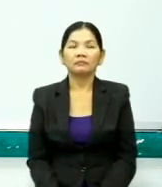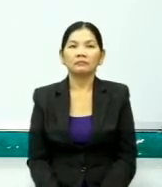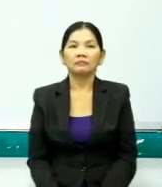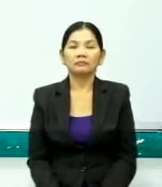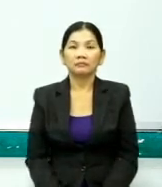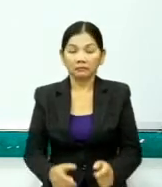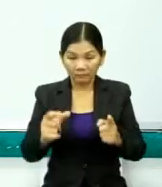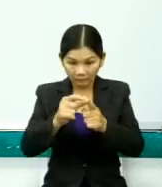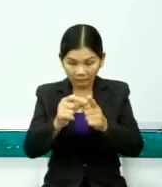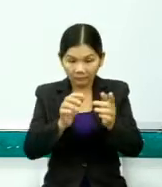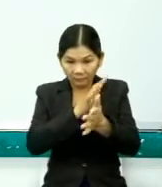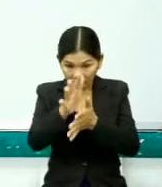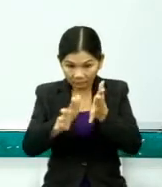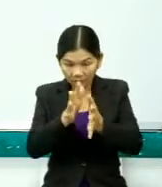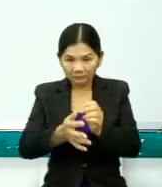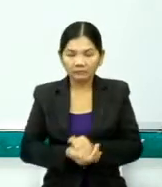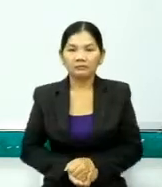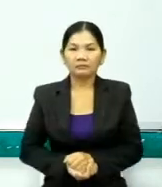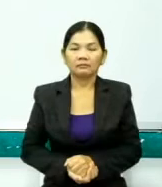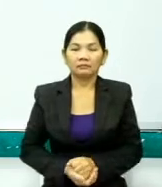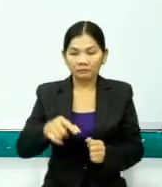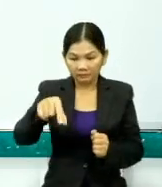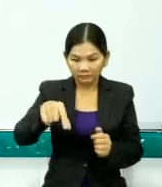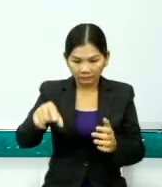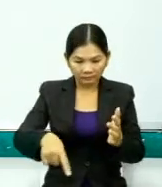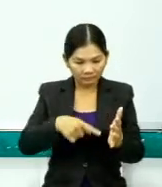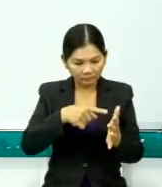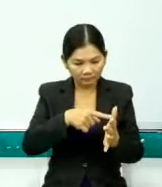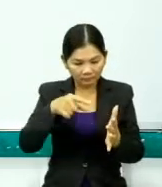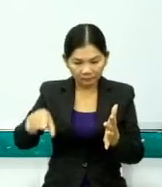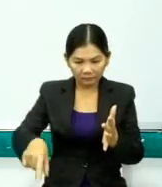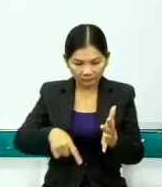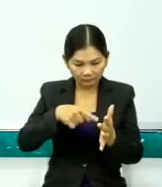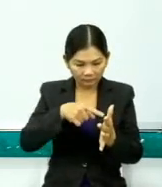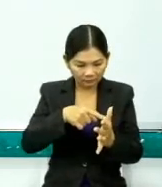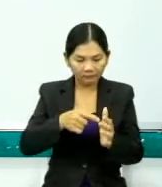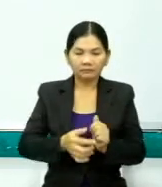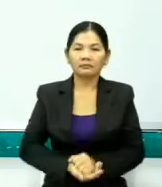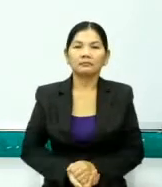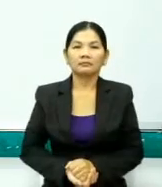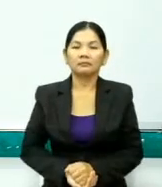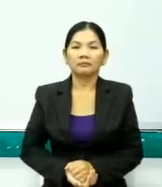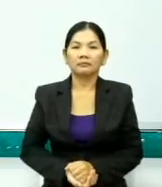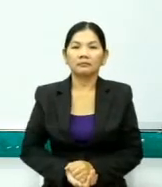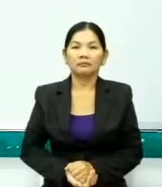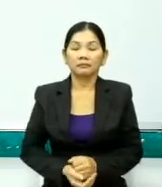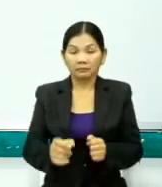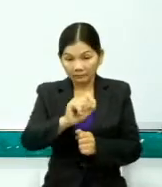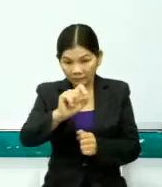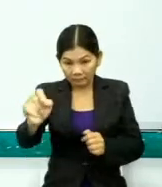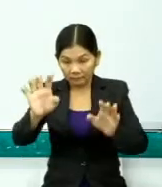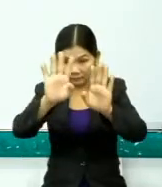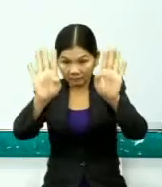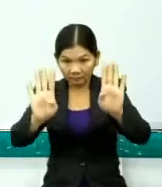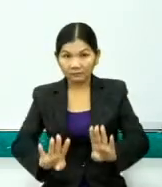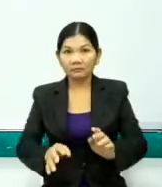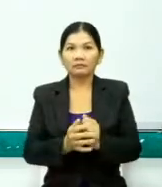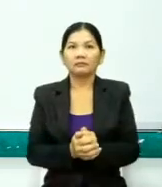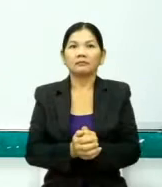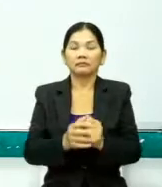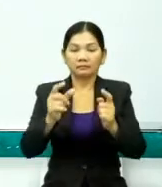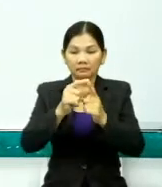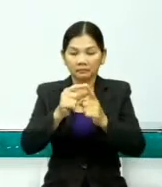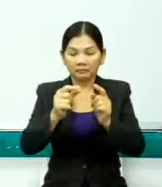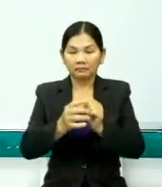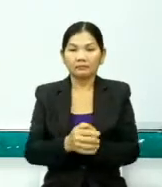chà nhóm biệt lý cư dân ăn thá kệ kệ con chăm sẽ đập lần tiết ná biệt đang là cơ sơ sơ là lực đặc hiền lý cư dân ăn